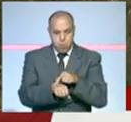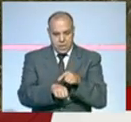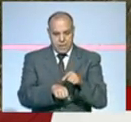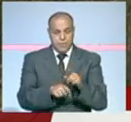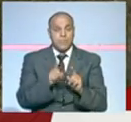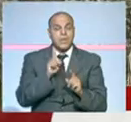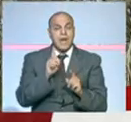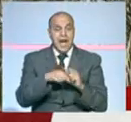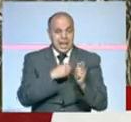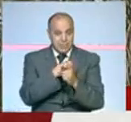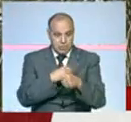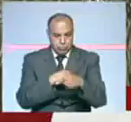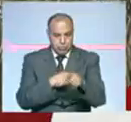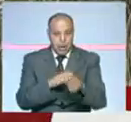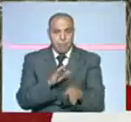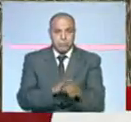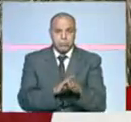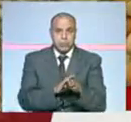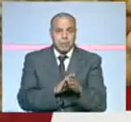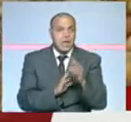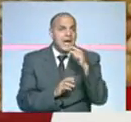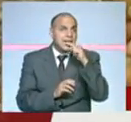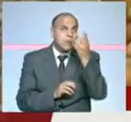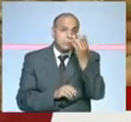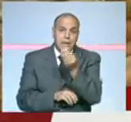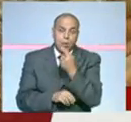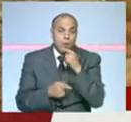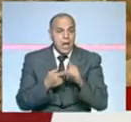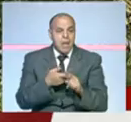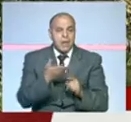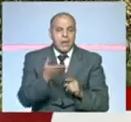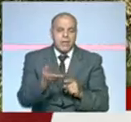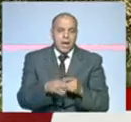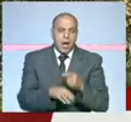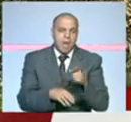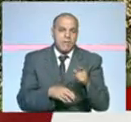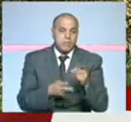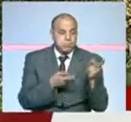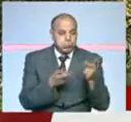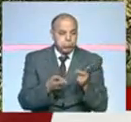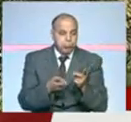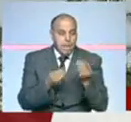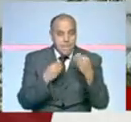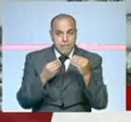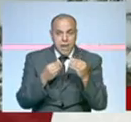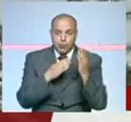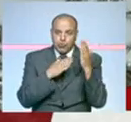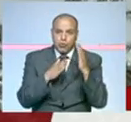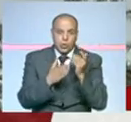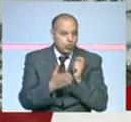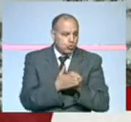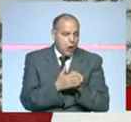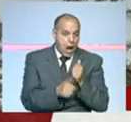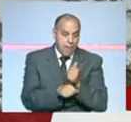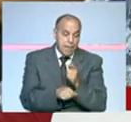اسابيع قليله قبل بدايه موسم جديد وذلك على خلفيه عدم اقبال المصدرين لشراء اصابه